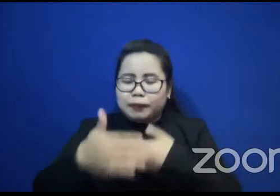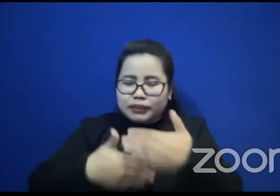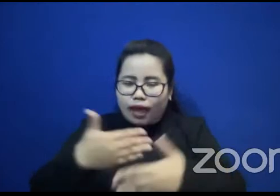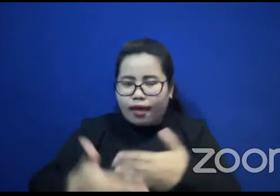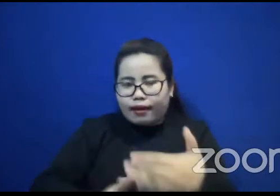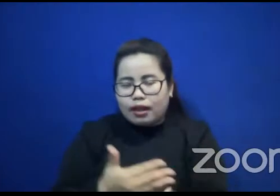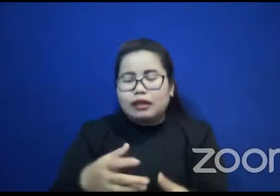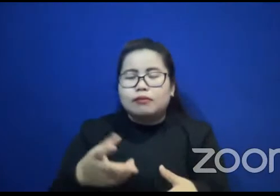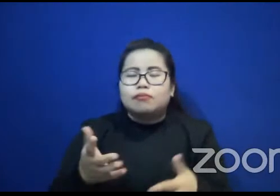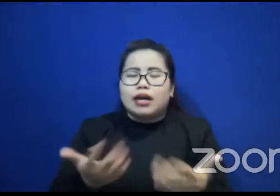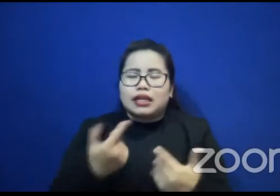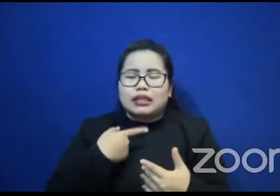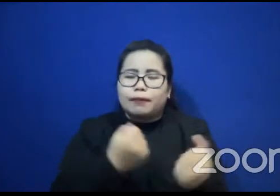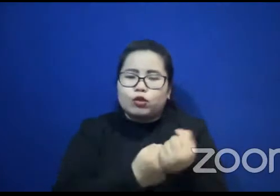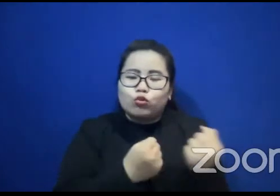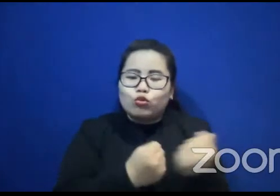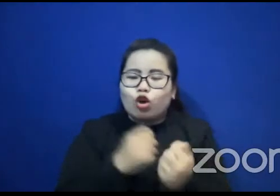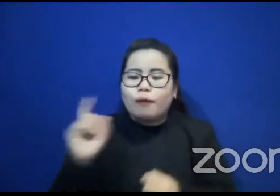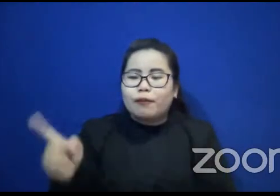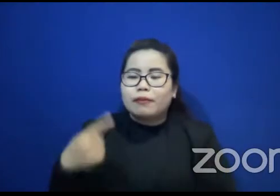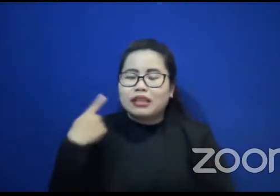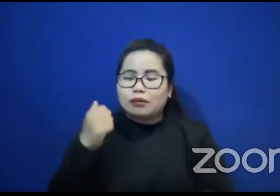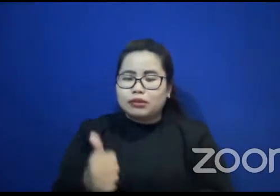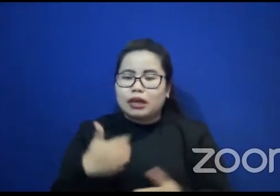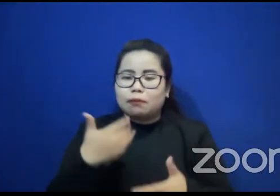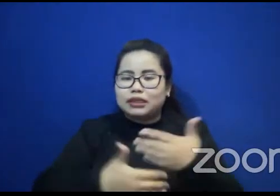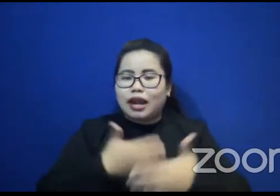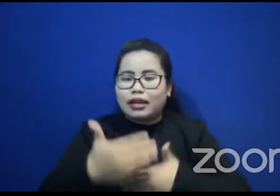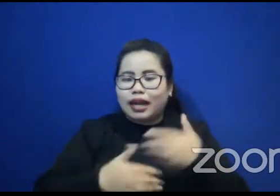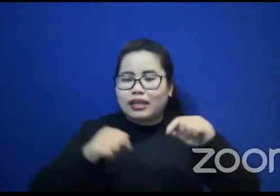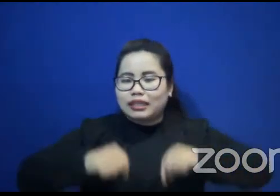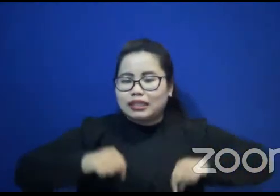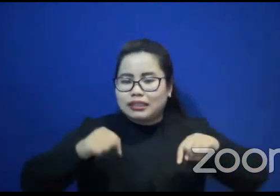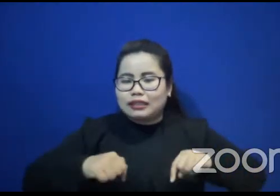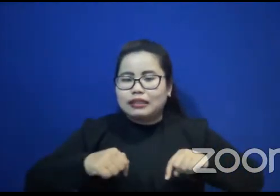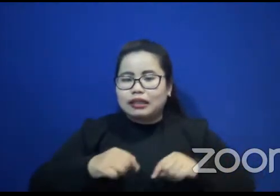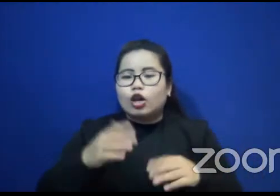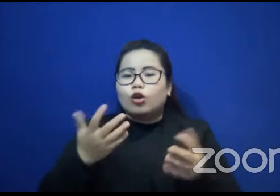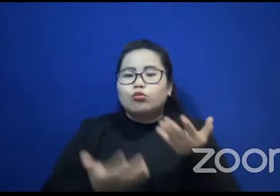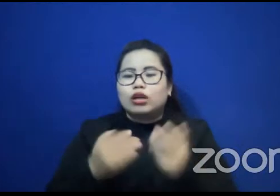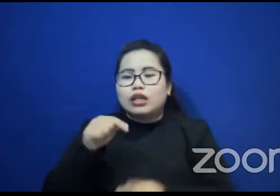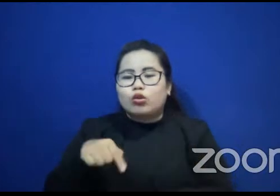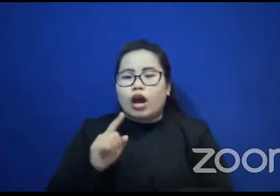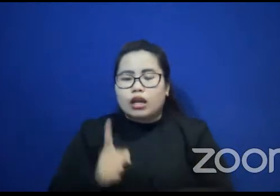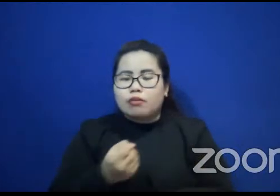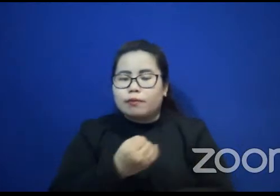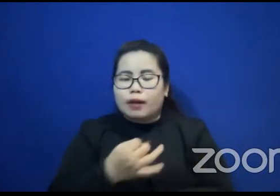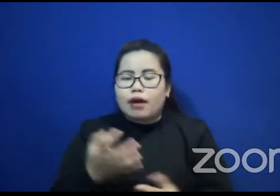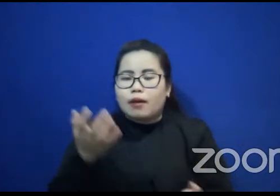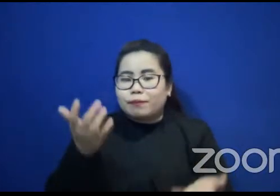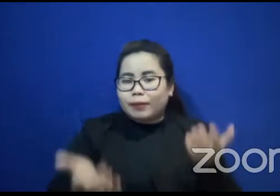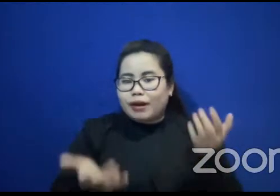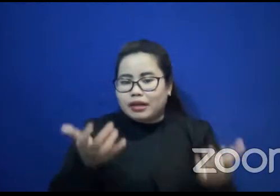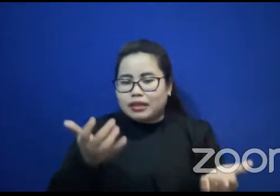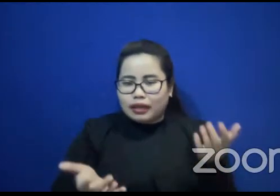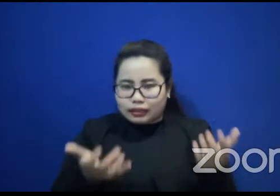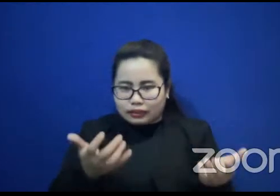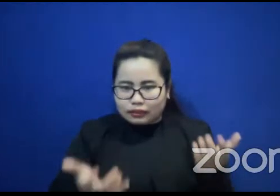mendukung pemerintah untuk bisa menjalankan ini gitu ya jadi itu mungkin beberapa Angle perbandingannya